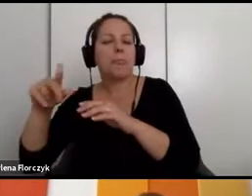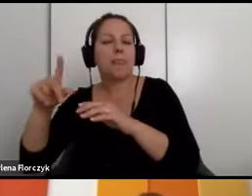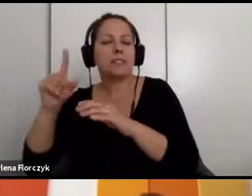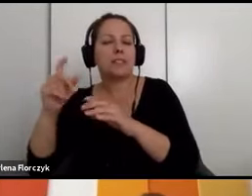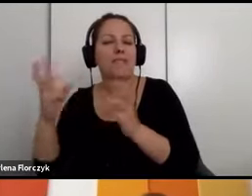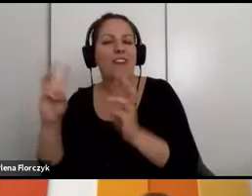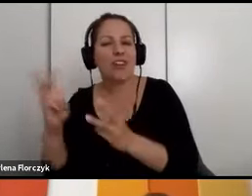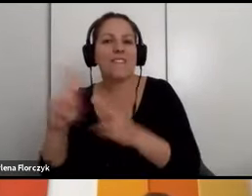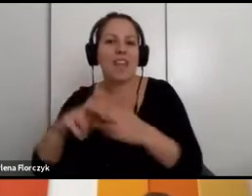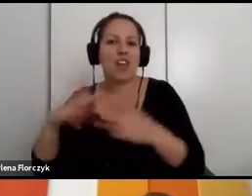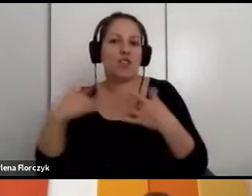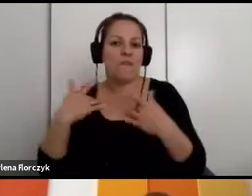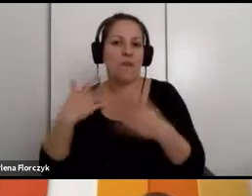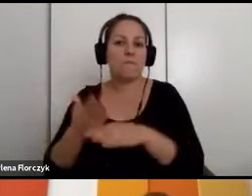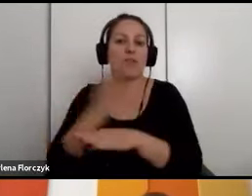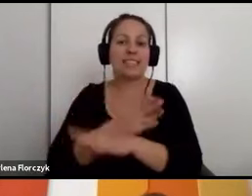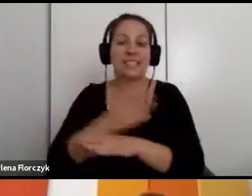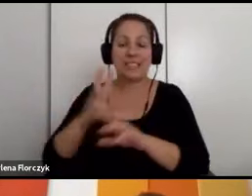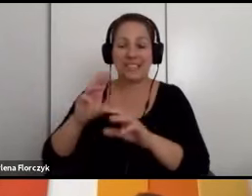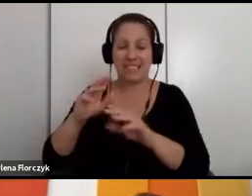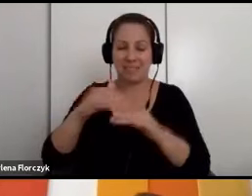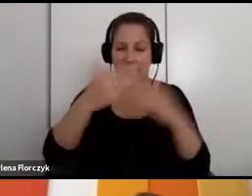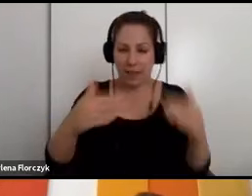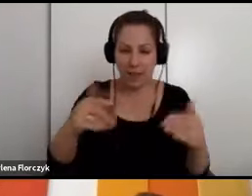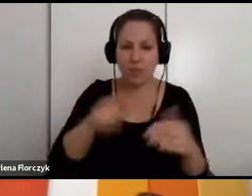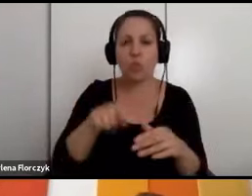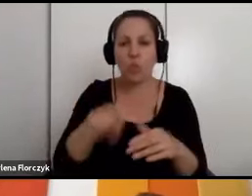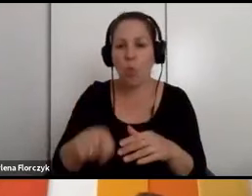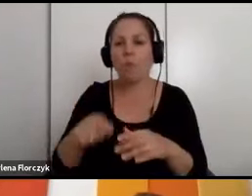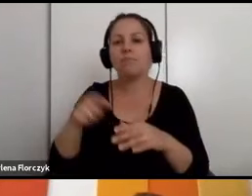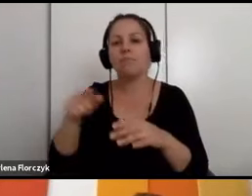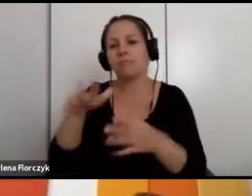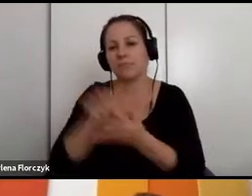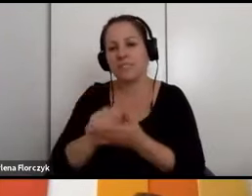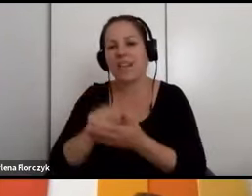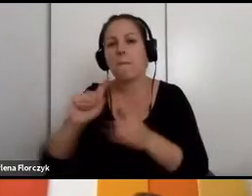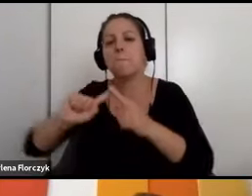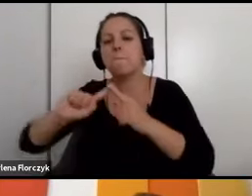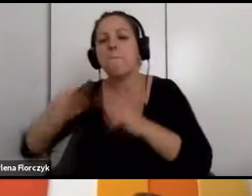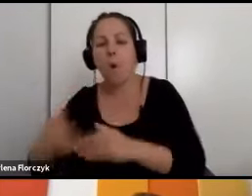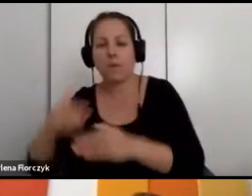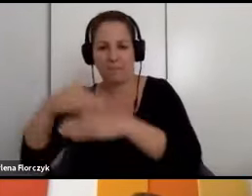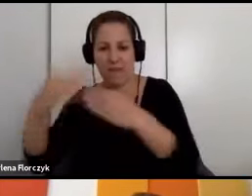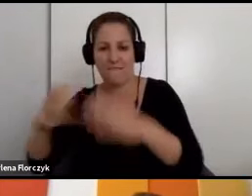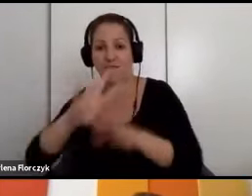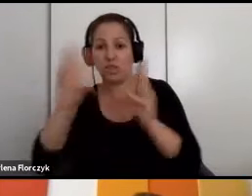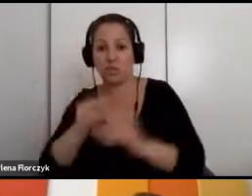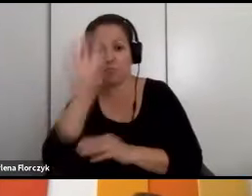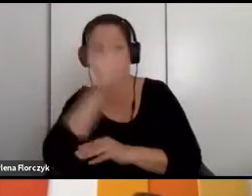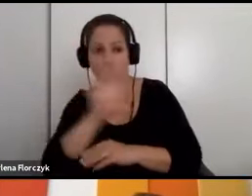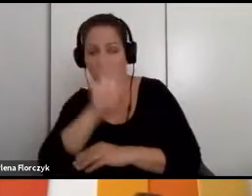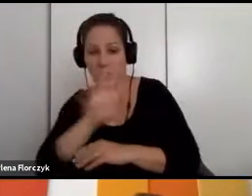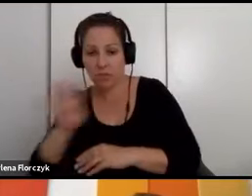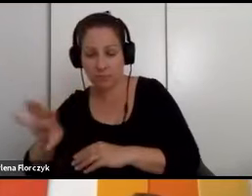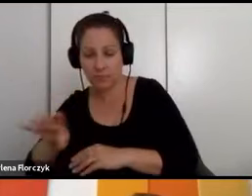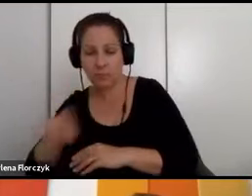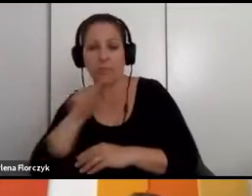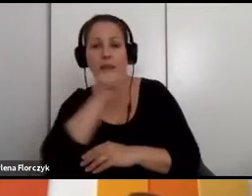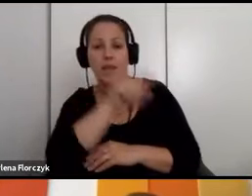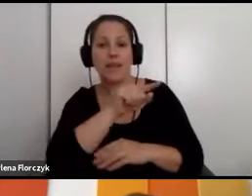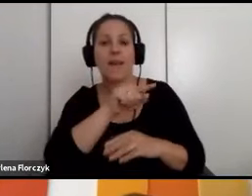na żywo, które prowadziłyśmy przed spektaklami. Tutaj prowadzimy zajęcia online po spektaklach. Wszyscy, którzy obejrzeli spektakl w